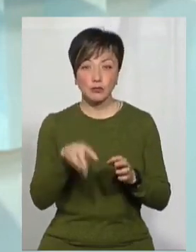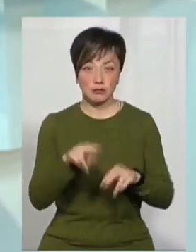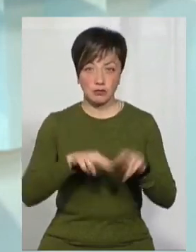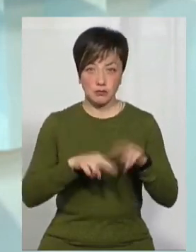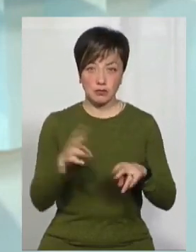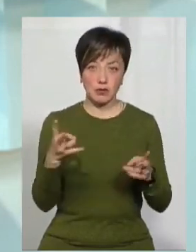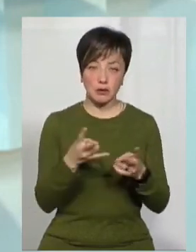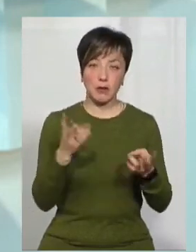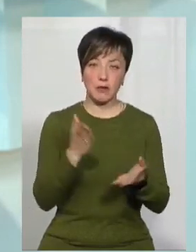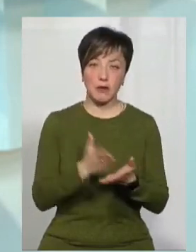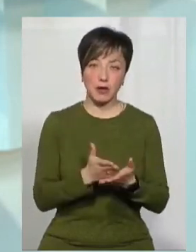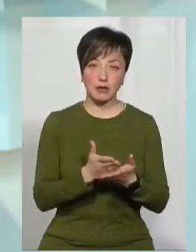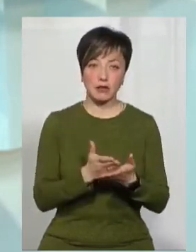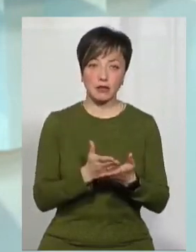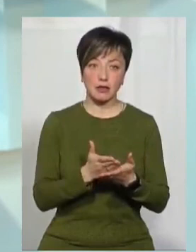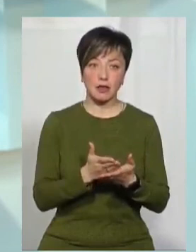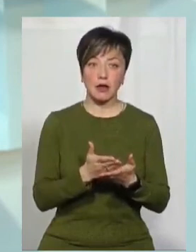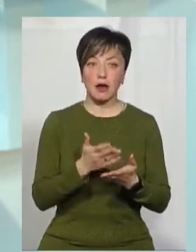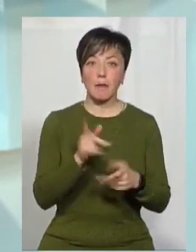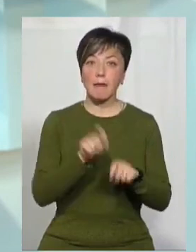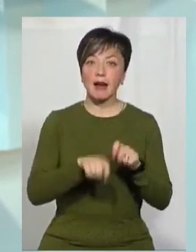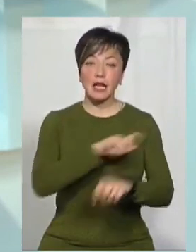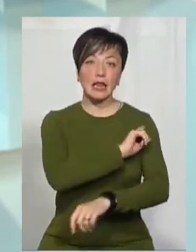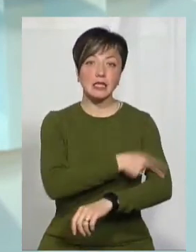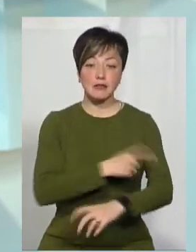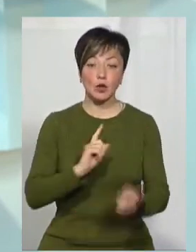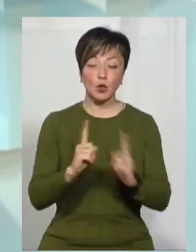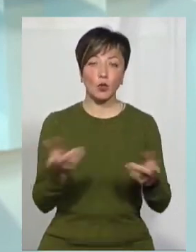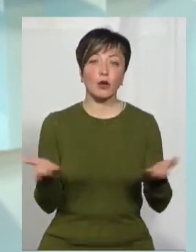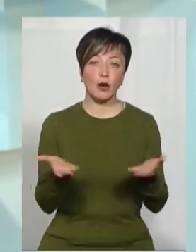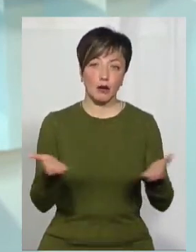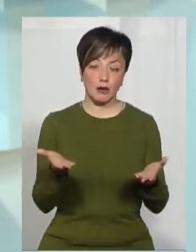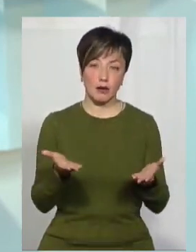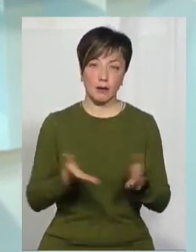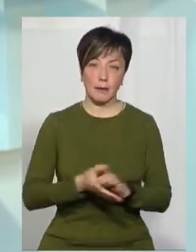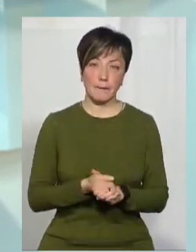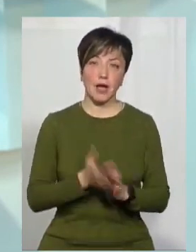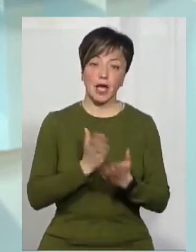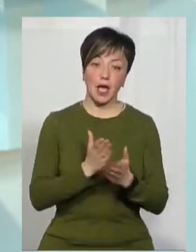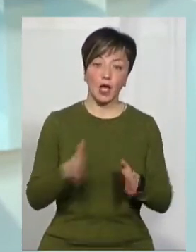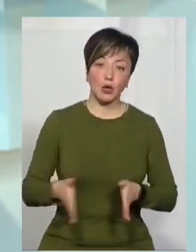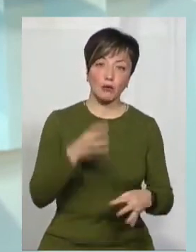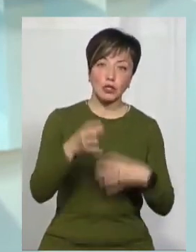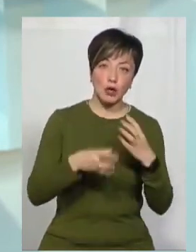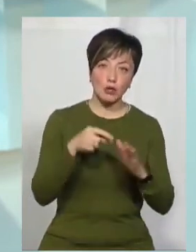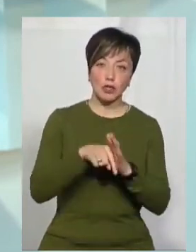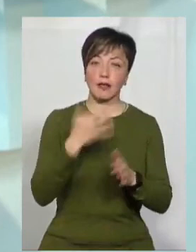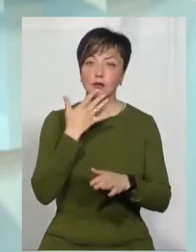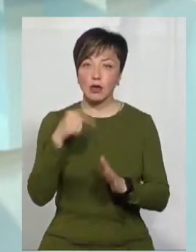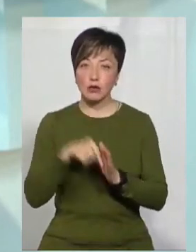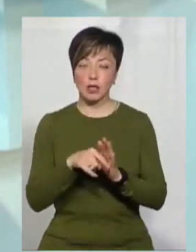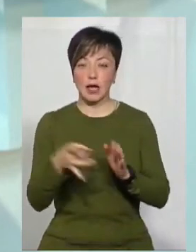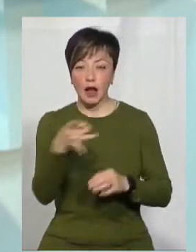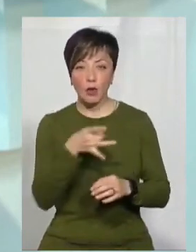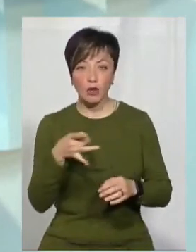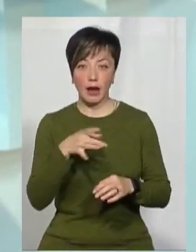мати якби моніторинг, потрібно мати зріз по інтенсивності, да, розуміти, що тому що ну як ви знаєте, є дороги міжнародного значення, національного значення,